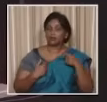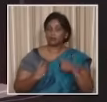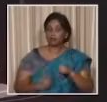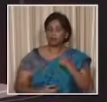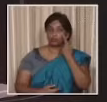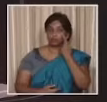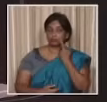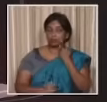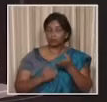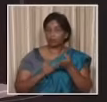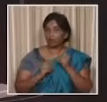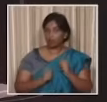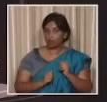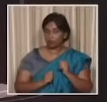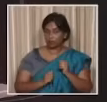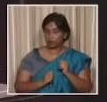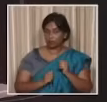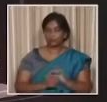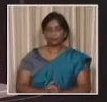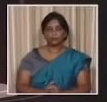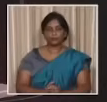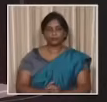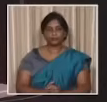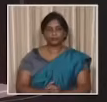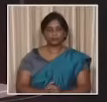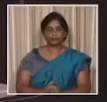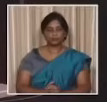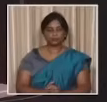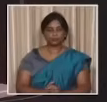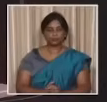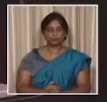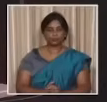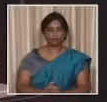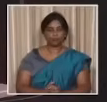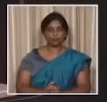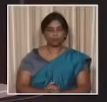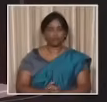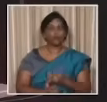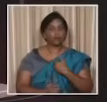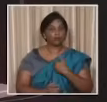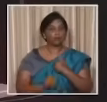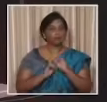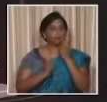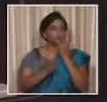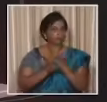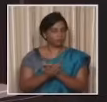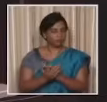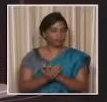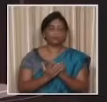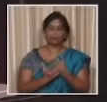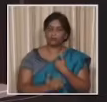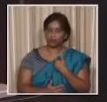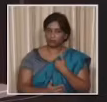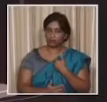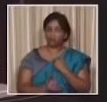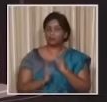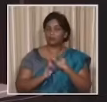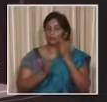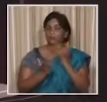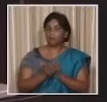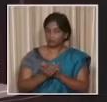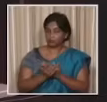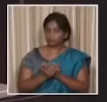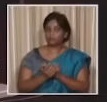ඛේද වාචකය මොකද්ද දන්නවද ගරු කතානායකතුමනි නියෝජ්‍ය කතානායකතුමනි මම හැන්සාත් ගත කරනවා සභාගත